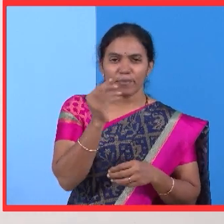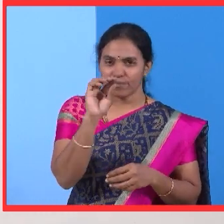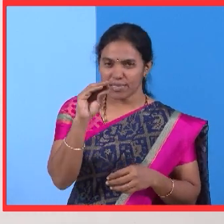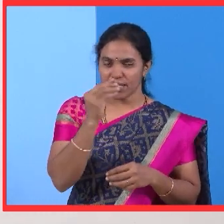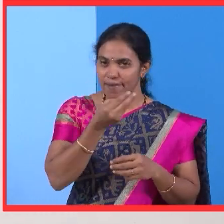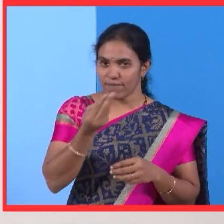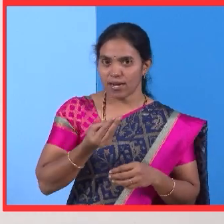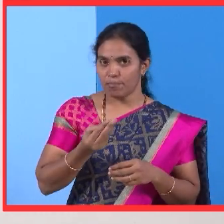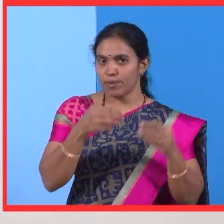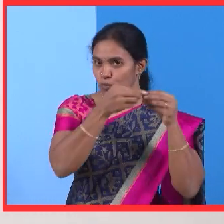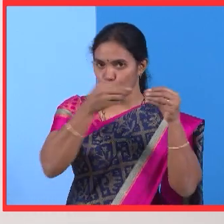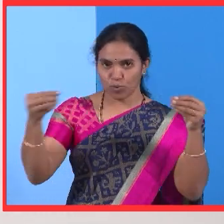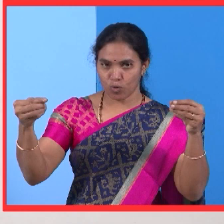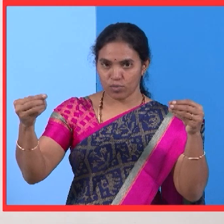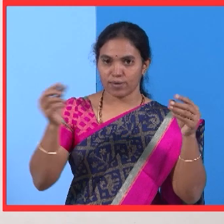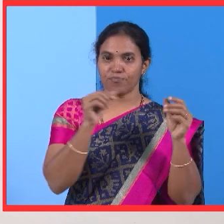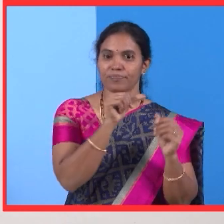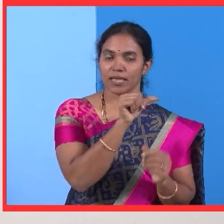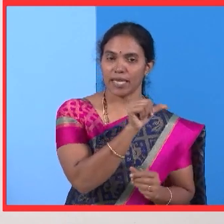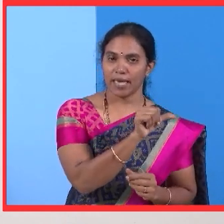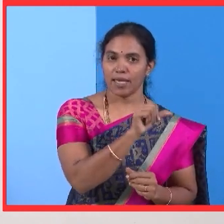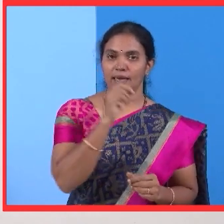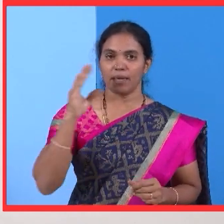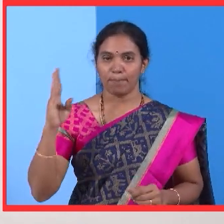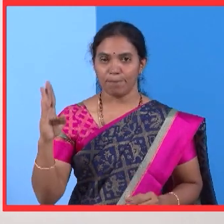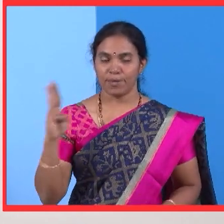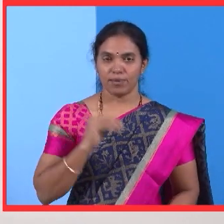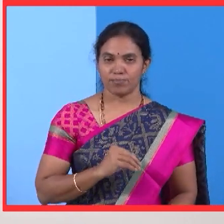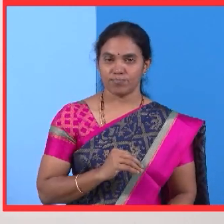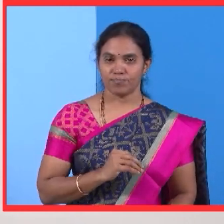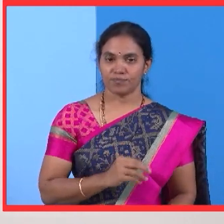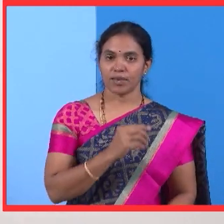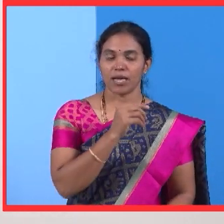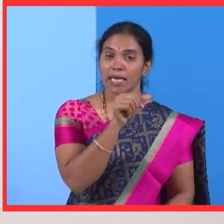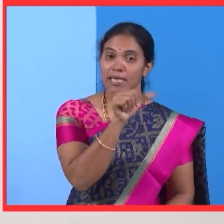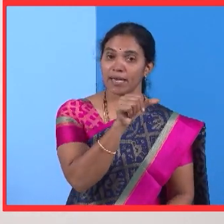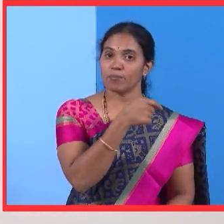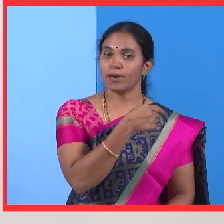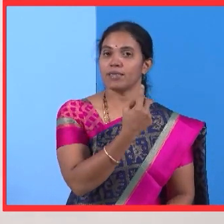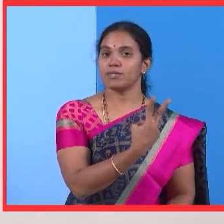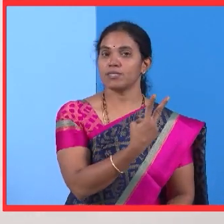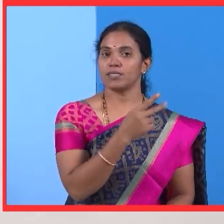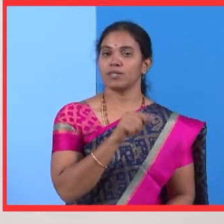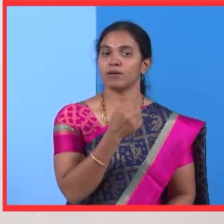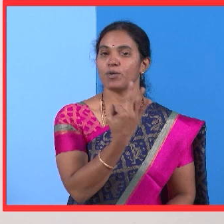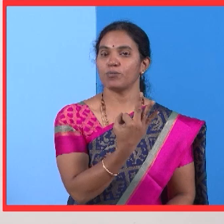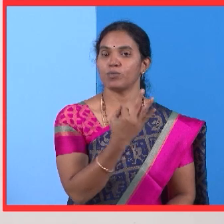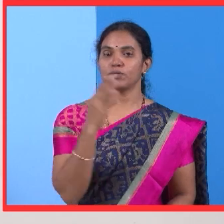ஒரு முனைப்புள்ளி பி என்பது மற்றொரு முனைப்புள்ளி ஏயினுடைய ஆயத்தொலை -2.3 பியினுடைய